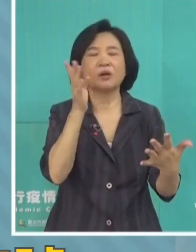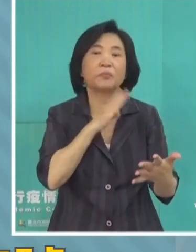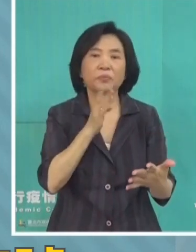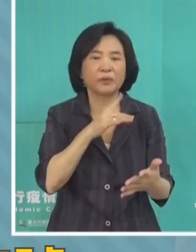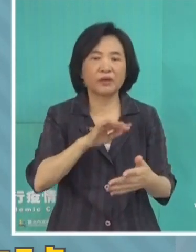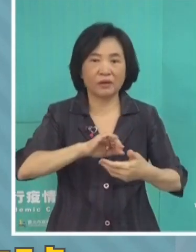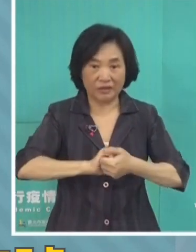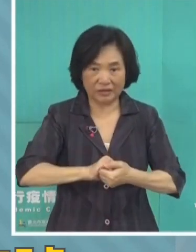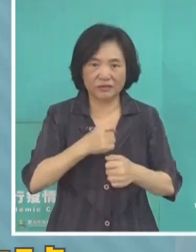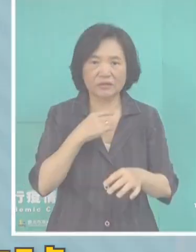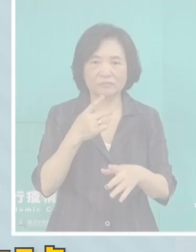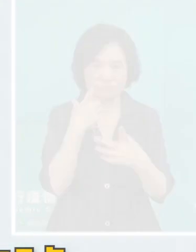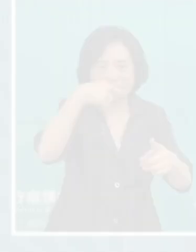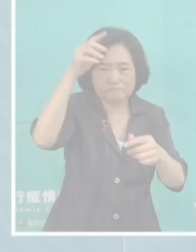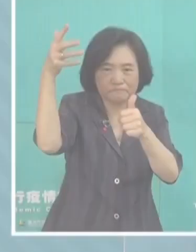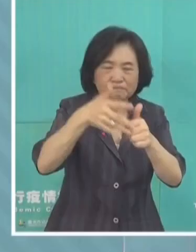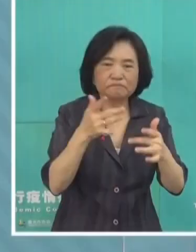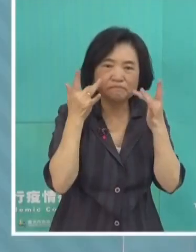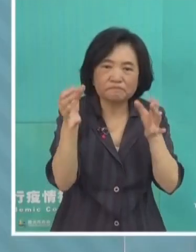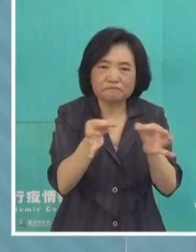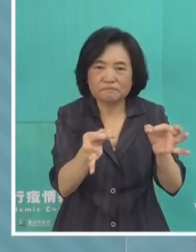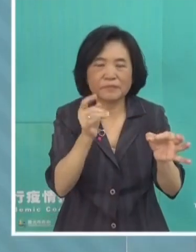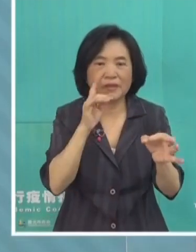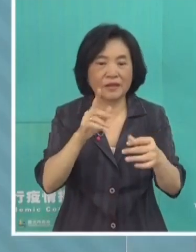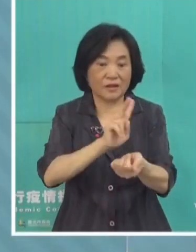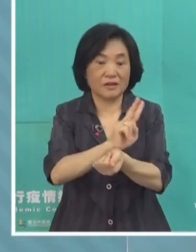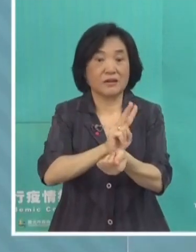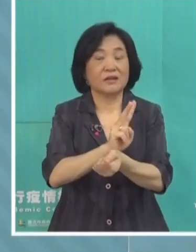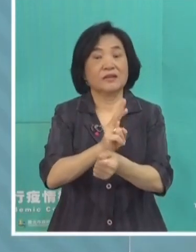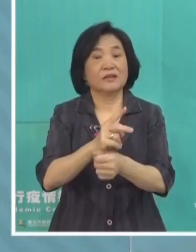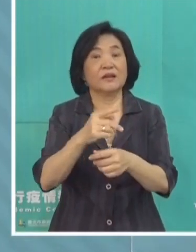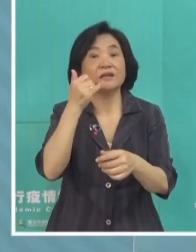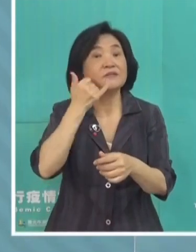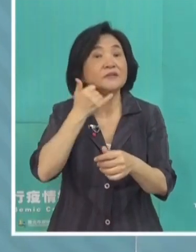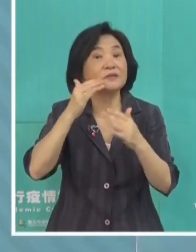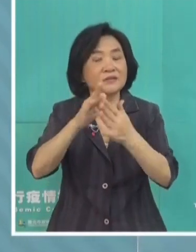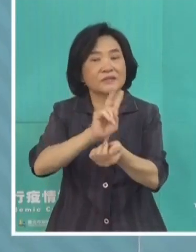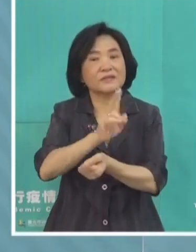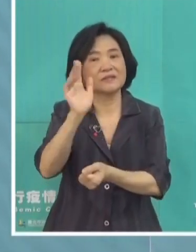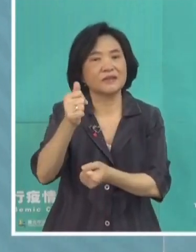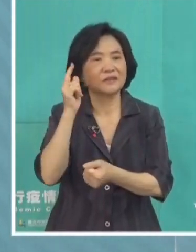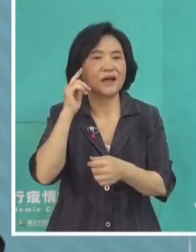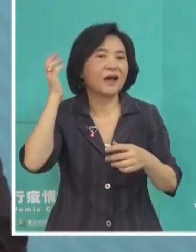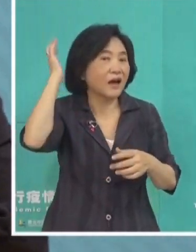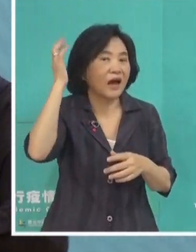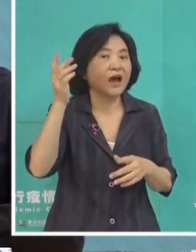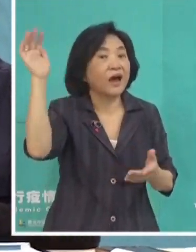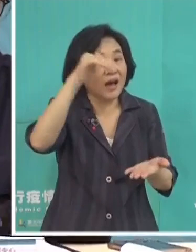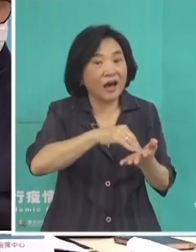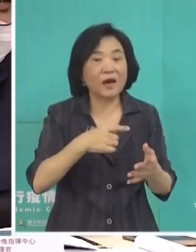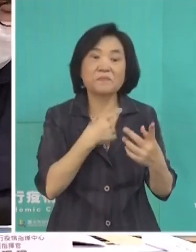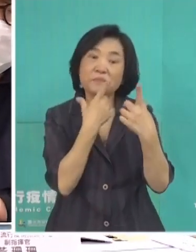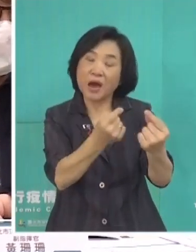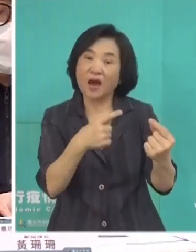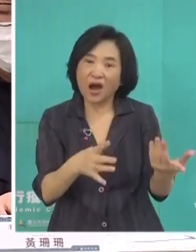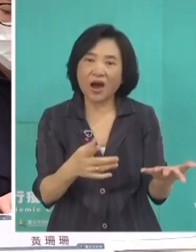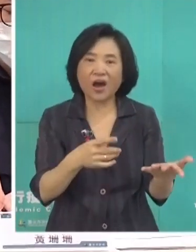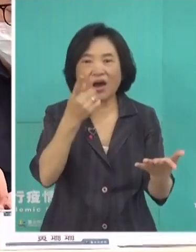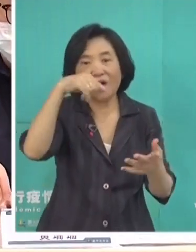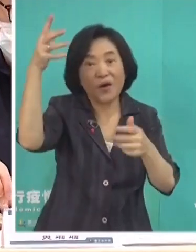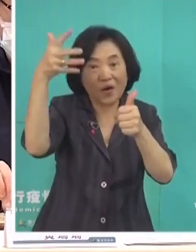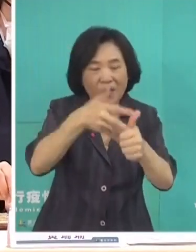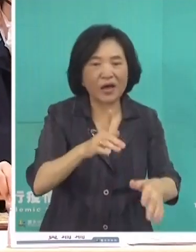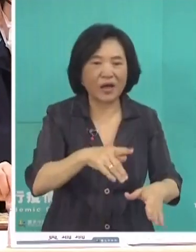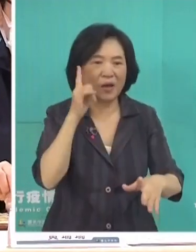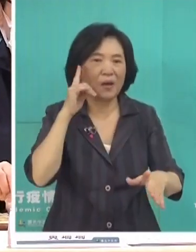这个命令下去，就要能够执行。 基隆市长林佑昌在记者会回应，柯文哲市长终于肯听我的话，把传统市场这个